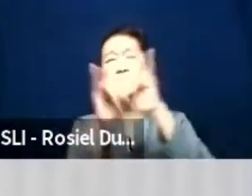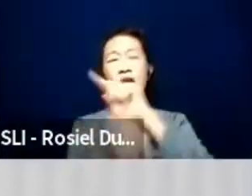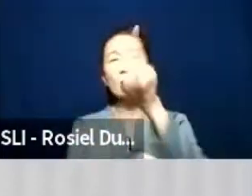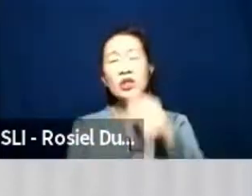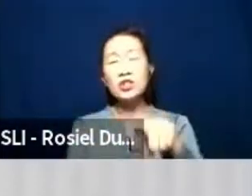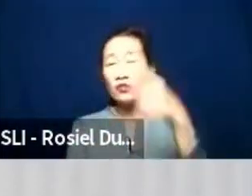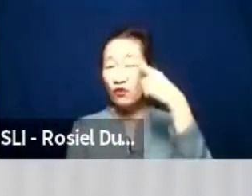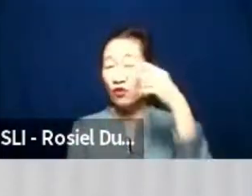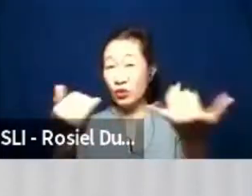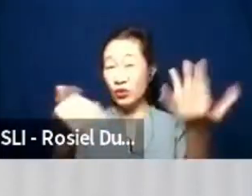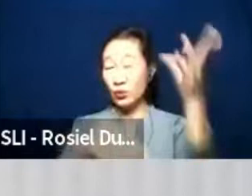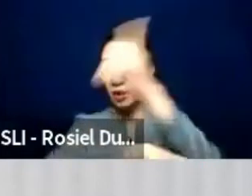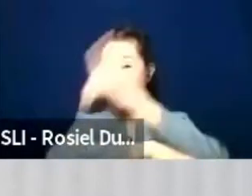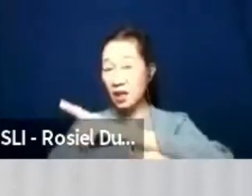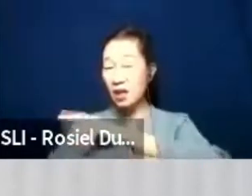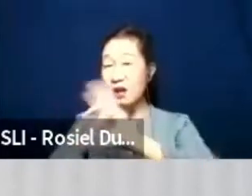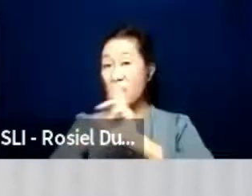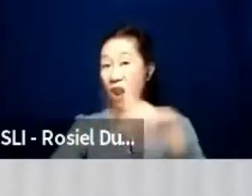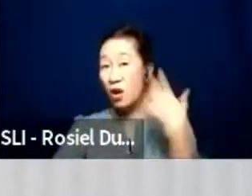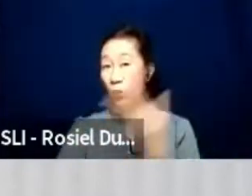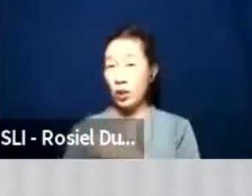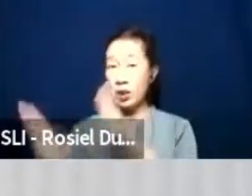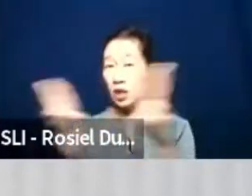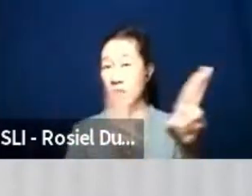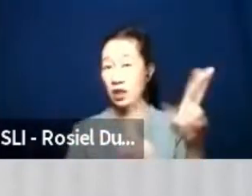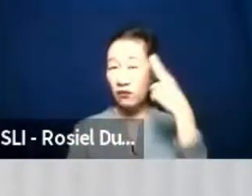araw na ito is, handa ba tayo sa